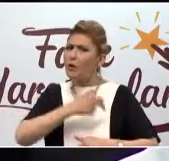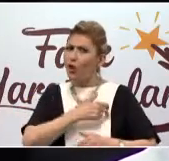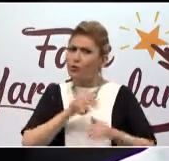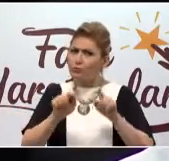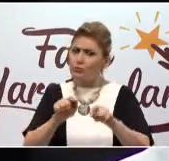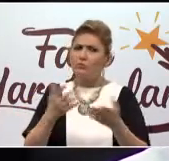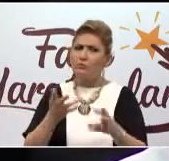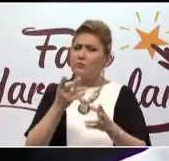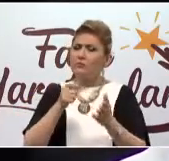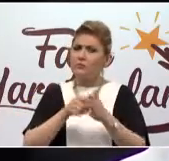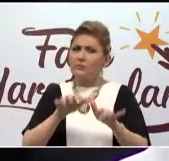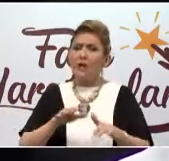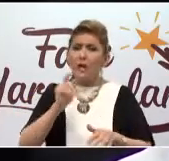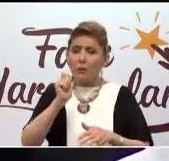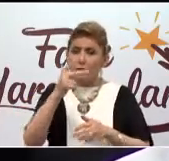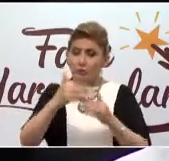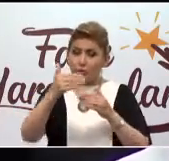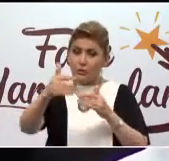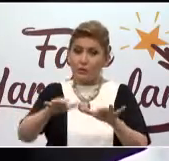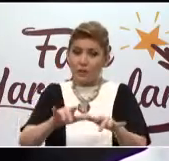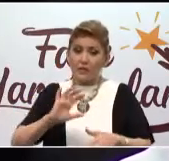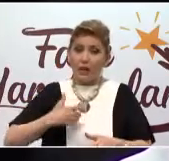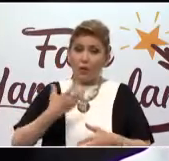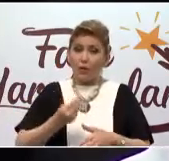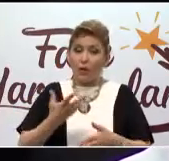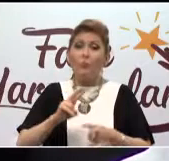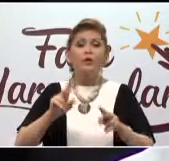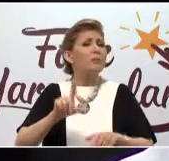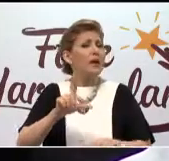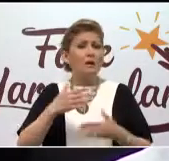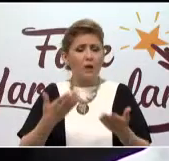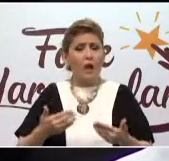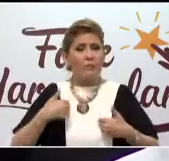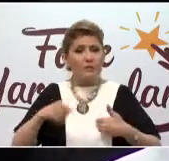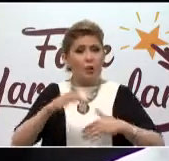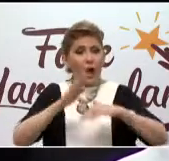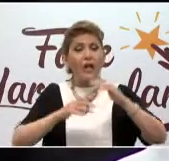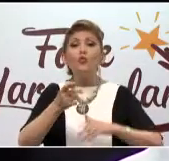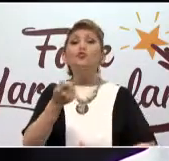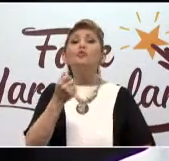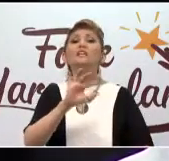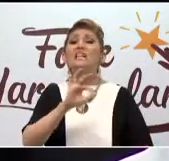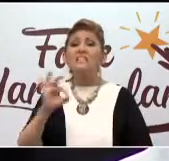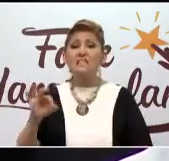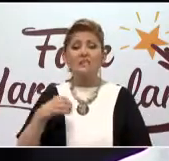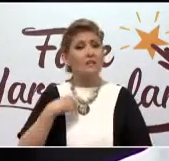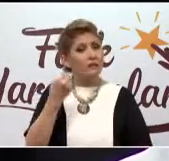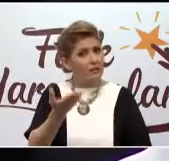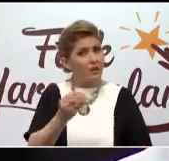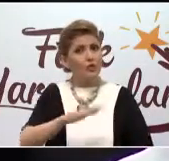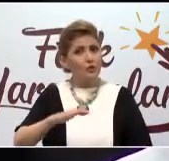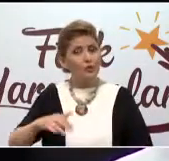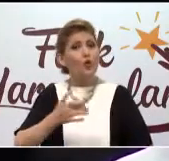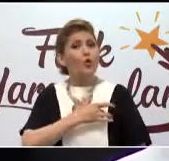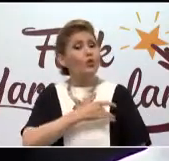olabilir. Evet. İlla 3 boyutlu yazıcı sahibi olmak veya modelleme yapmak gerekmiyor. Biz bu elleri ücretsiz olarak yapıyoruz çocuklara.